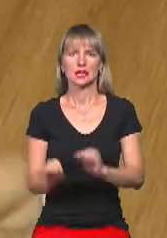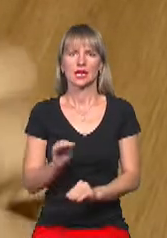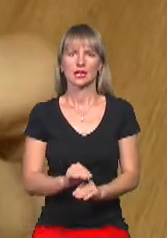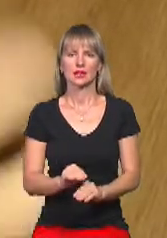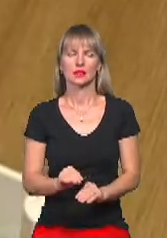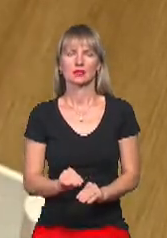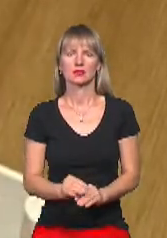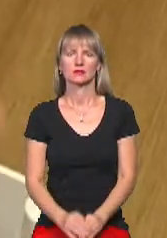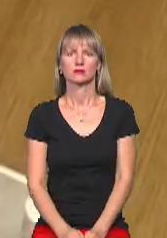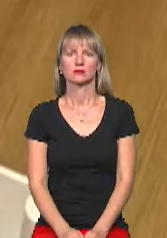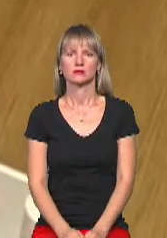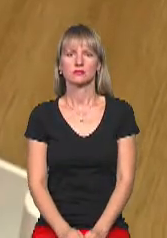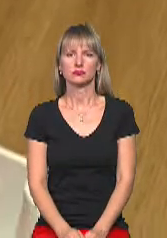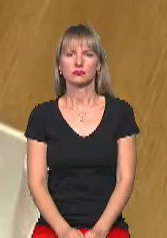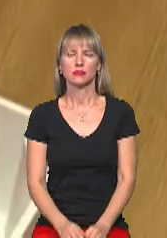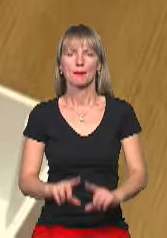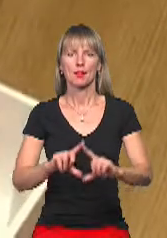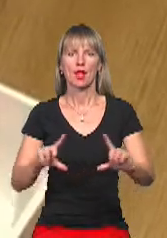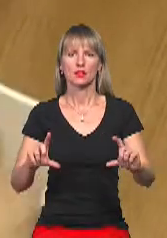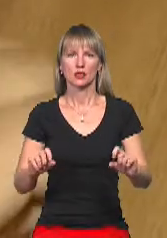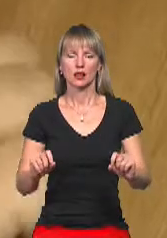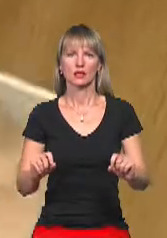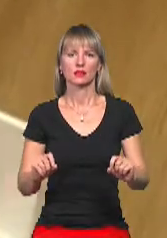Значит, плата,